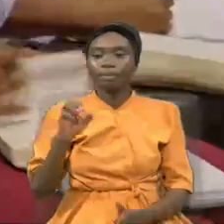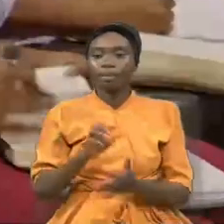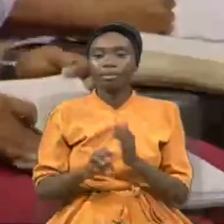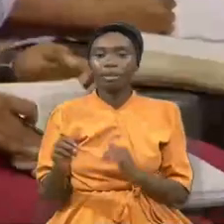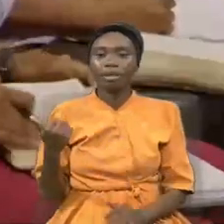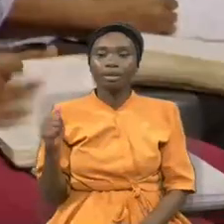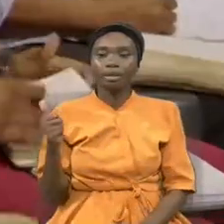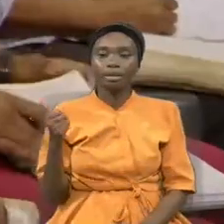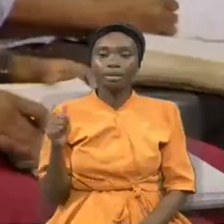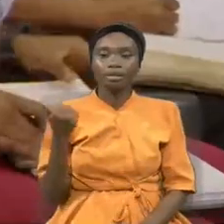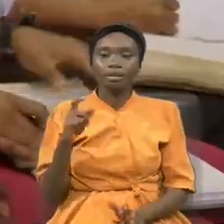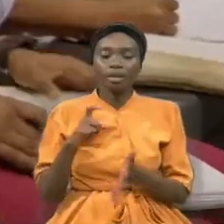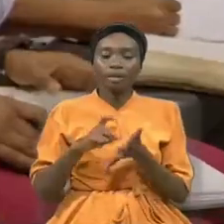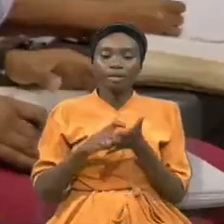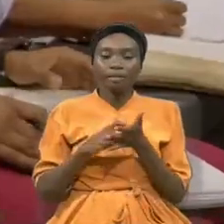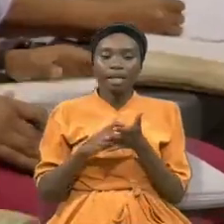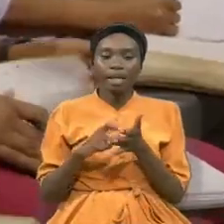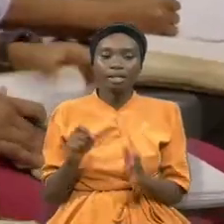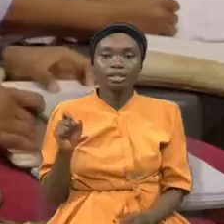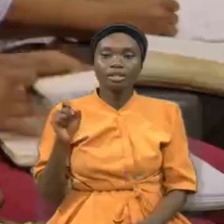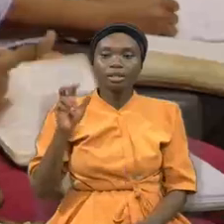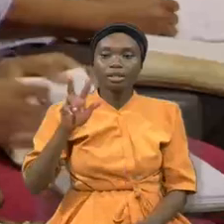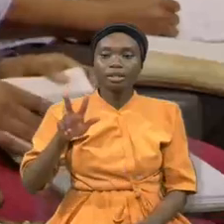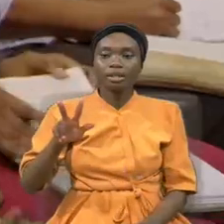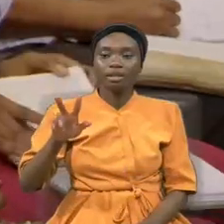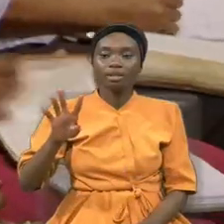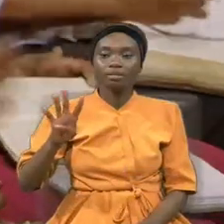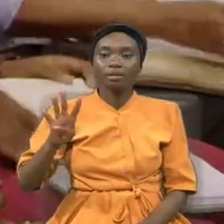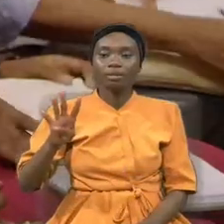10, nous lisons le verset 34.